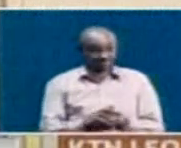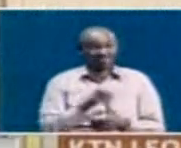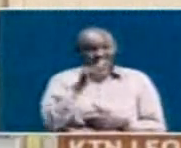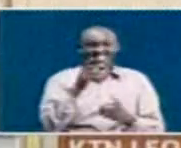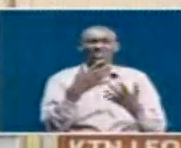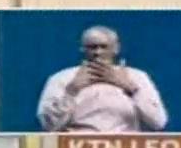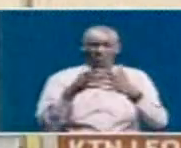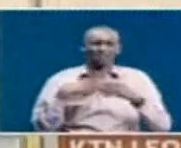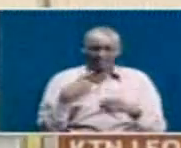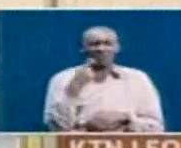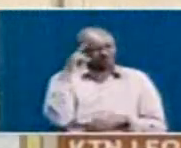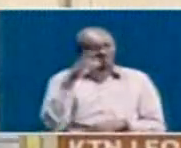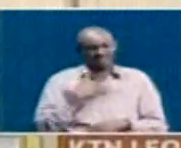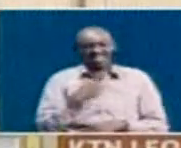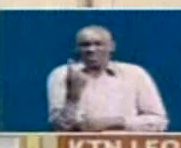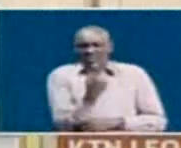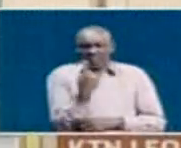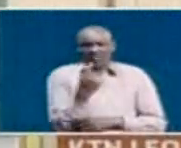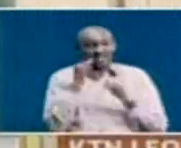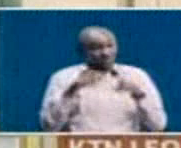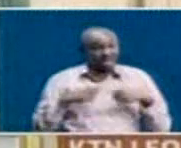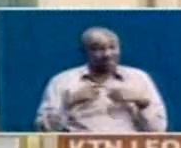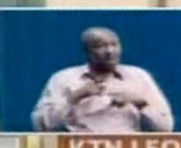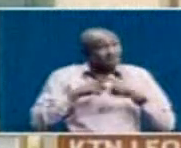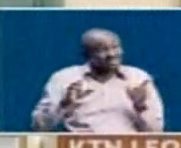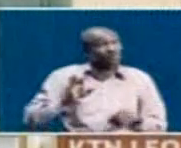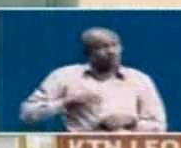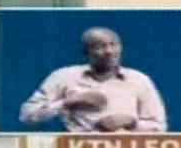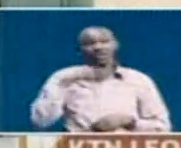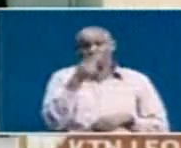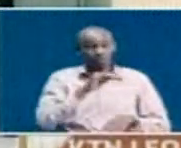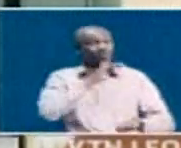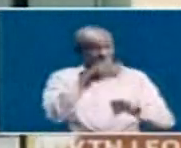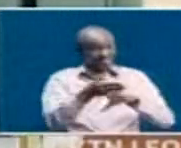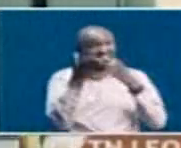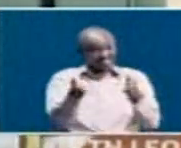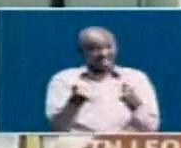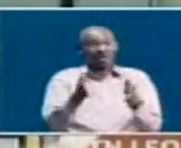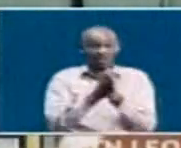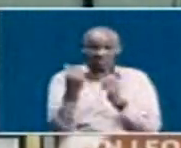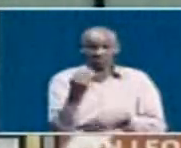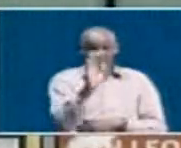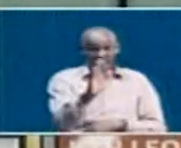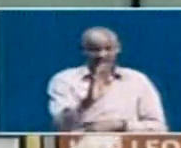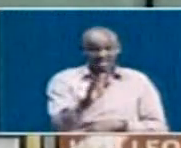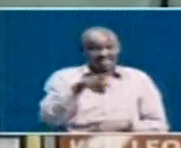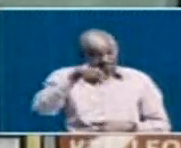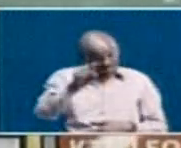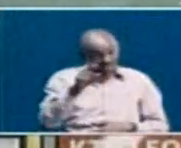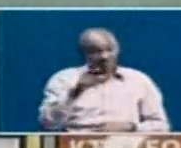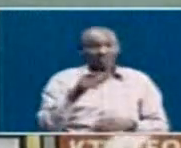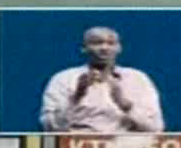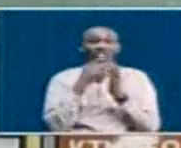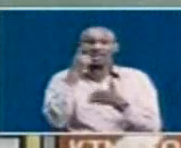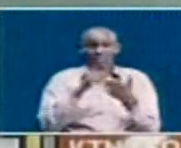ya upweke na milango ya maisha mapya. Lakini kwa mama wengi haswa wenye mimba hapa ndani na watoto, wanajumbe